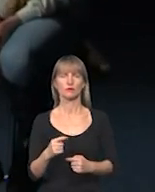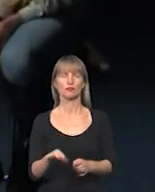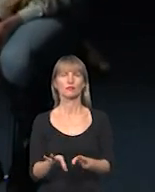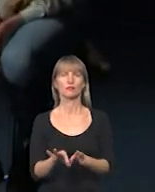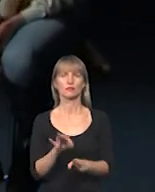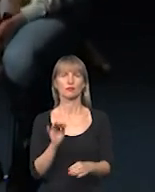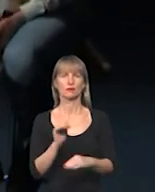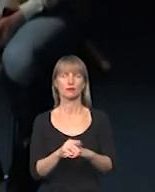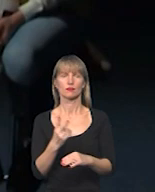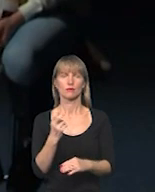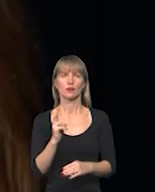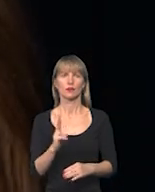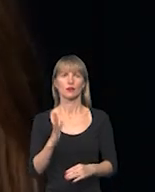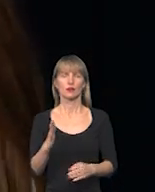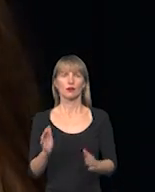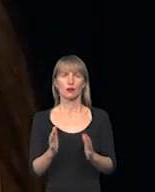більше. Тому